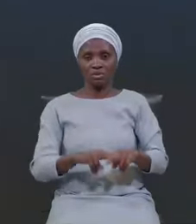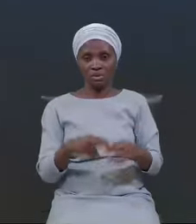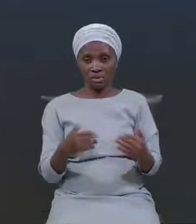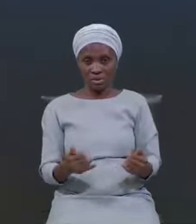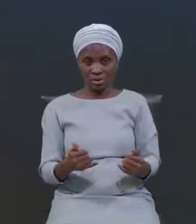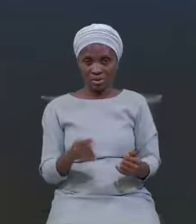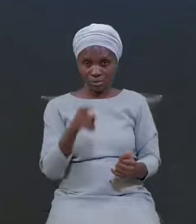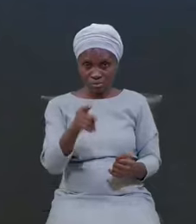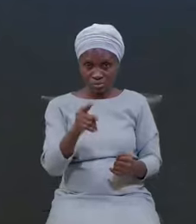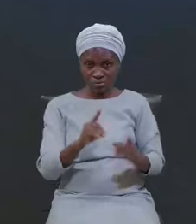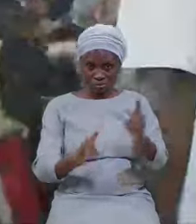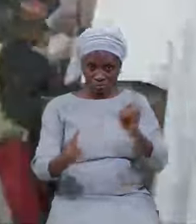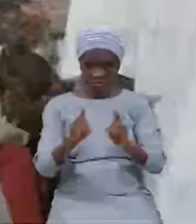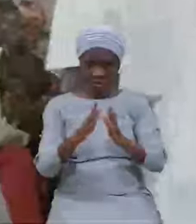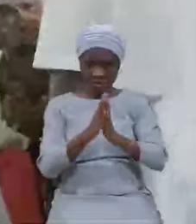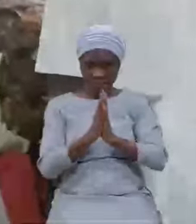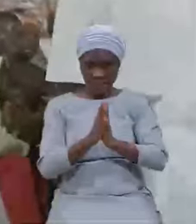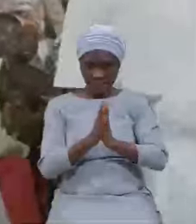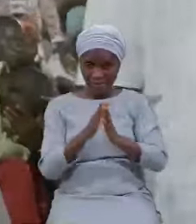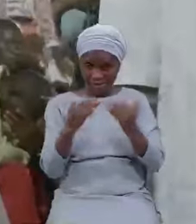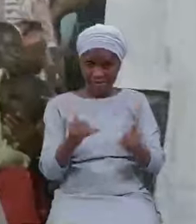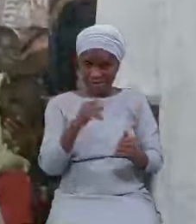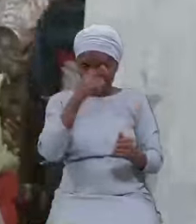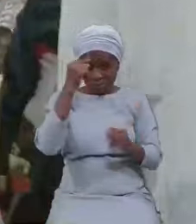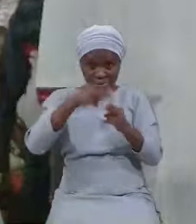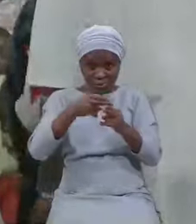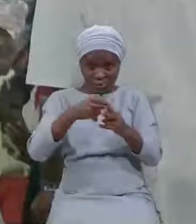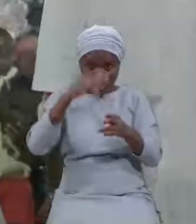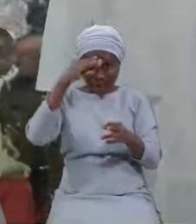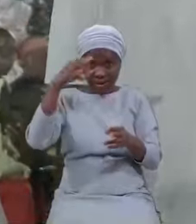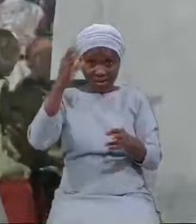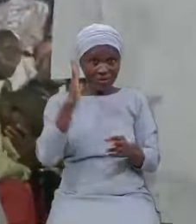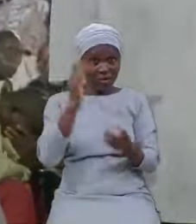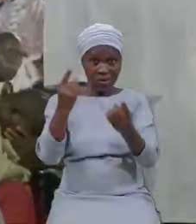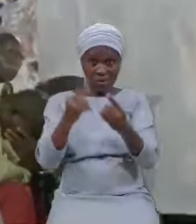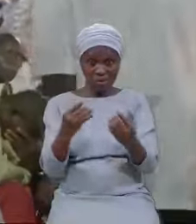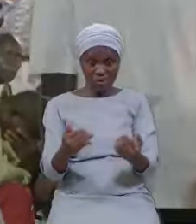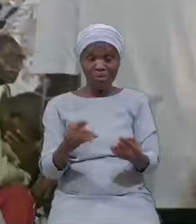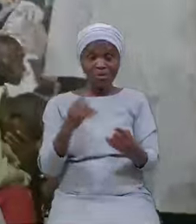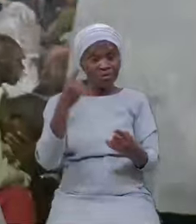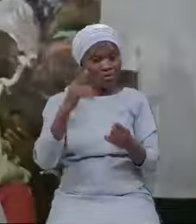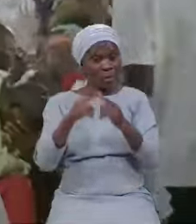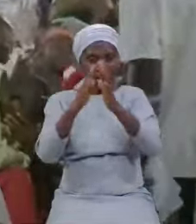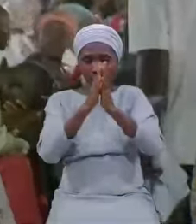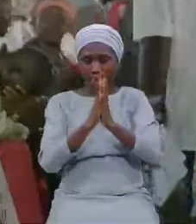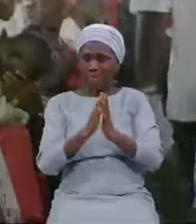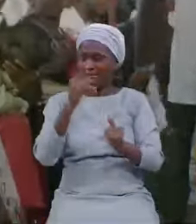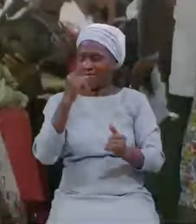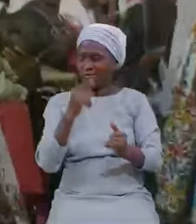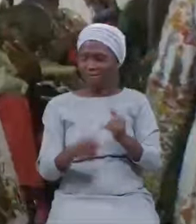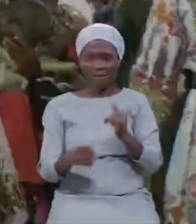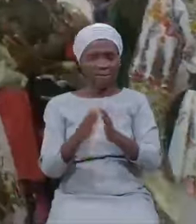en esprit de prière. L'homme de Dieu reviendra faire la dernière prière pour briser les jougs ce soir. La prière qui enverra